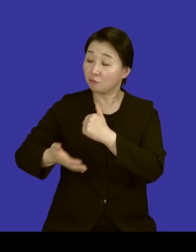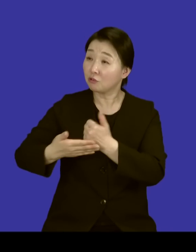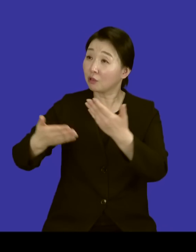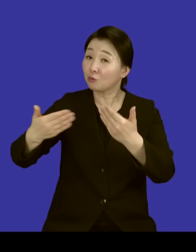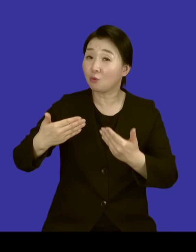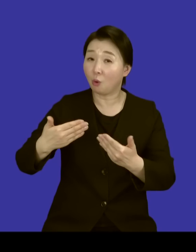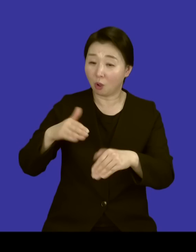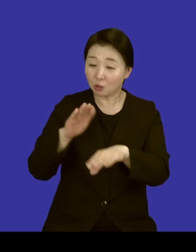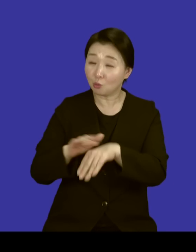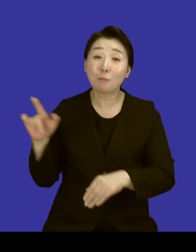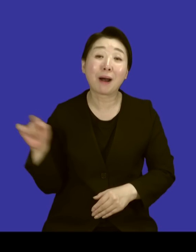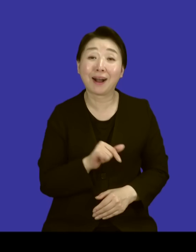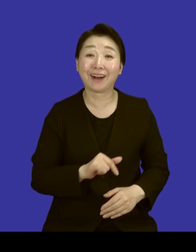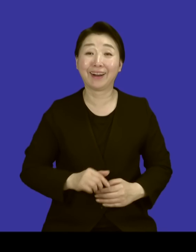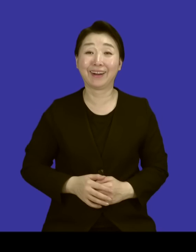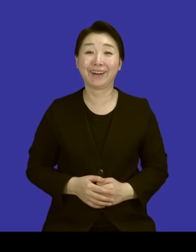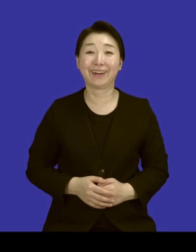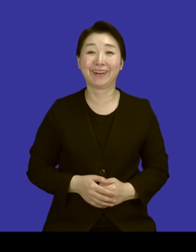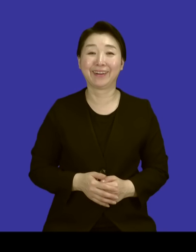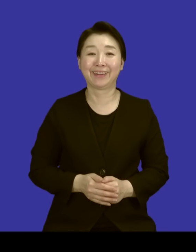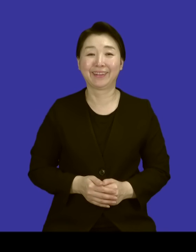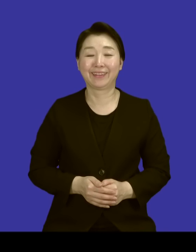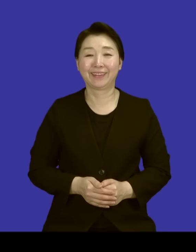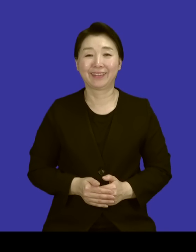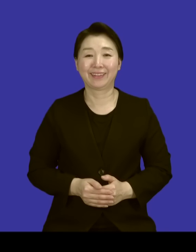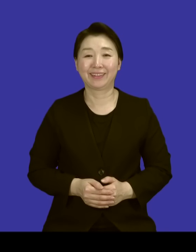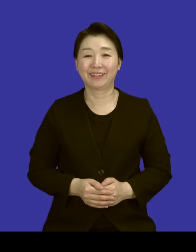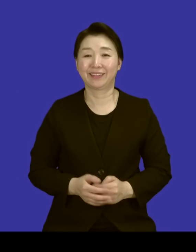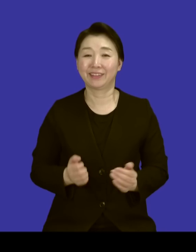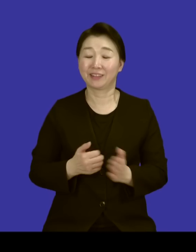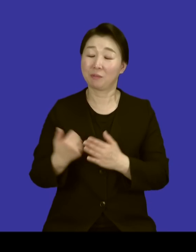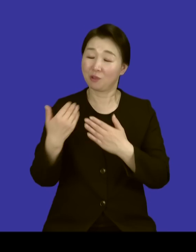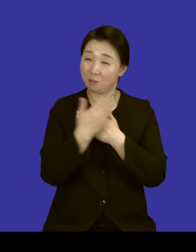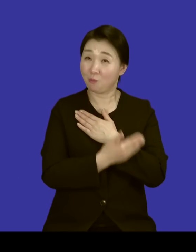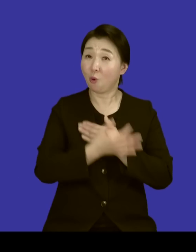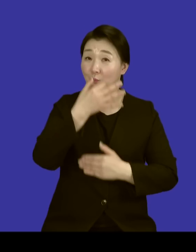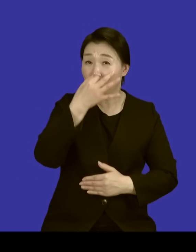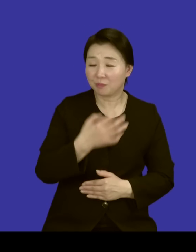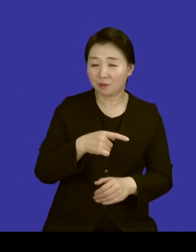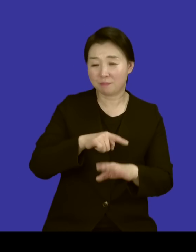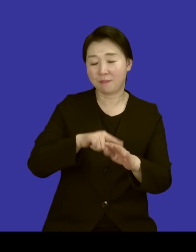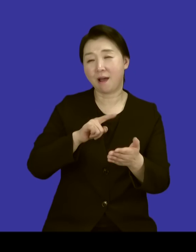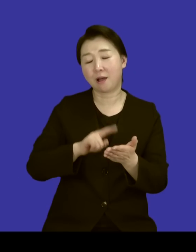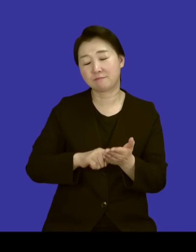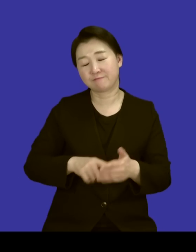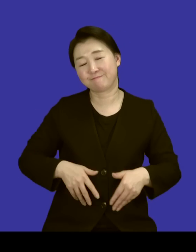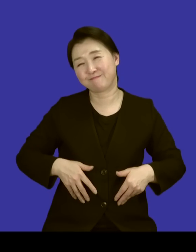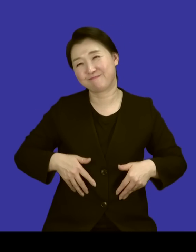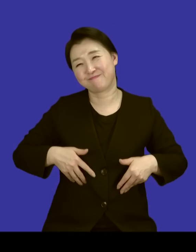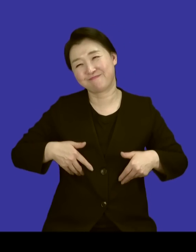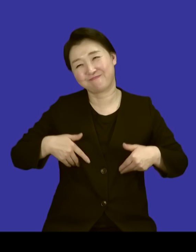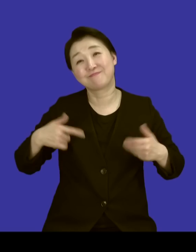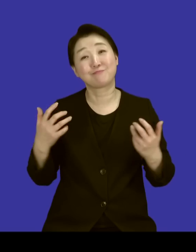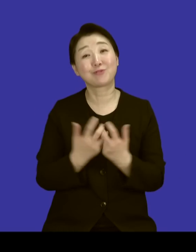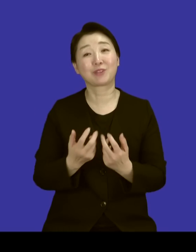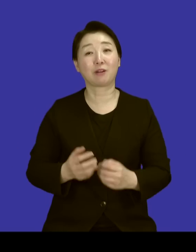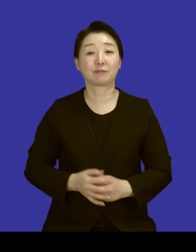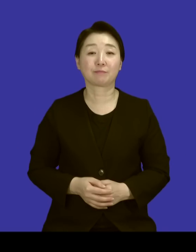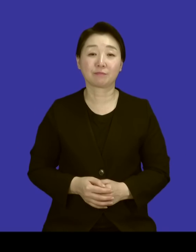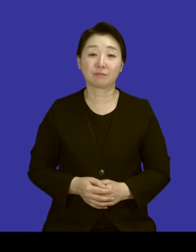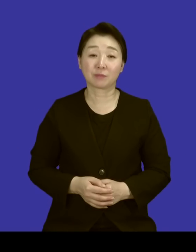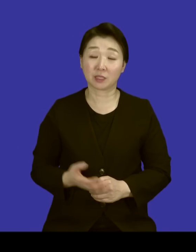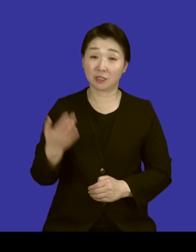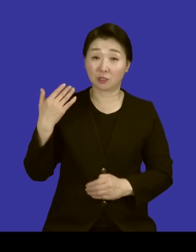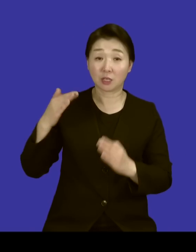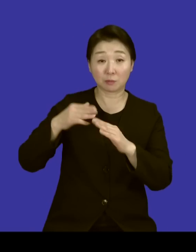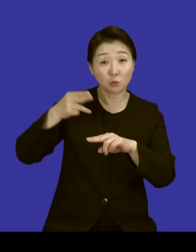빠르고 뭐 그래서 몸은 힘들지만 마음은 굉장히 풍성하게. 네. 그 전에 뭐 집에서 요리 같은